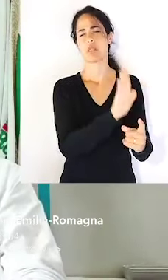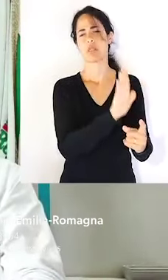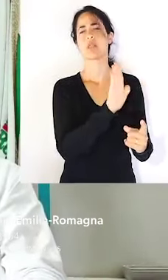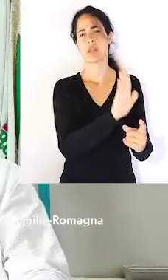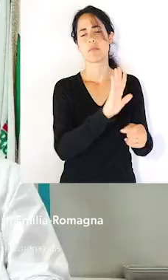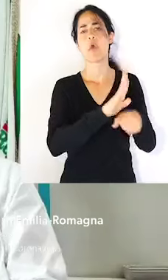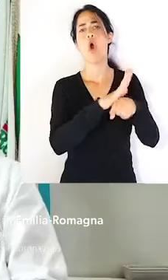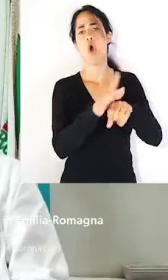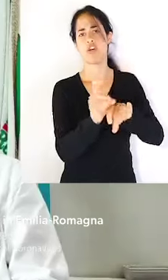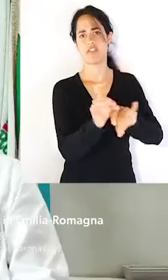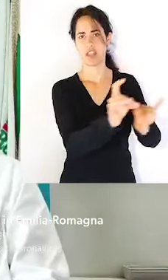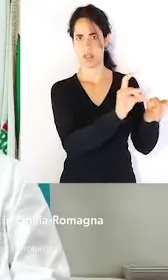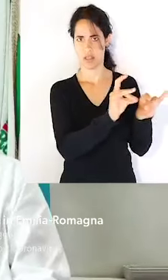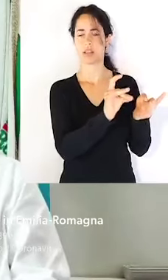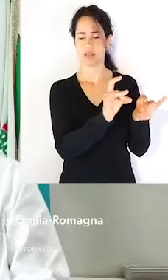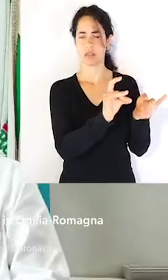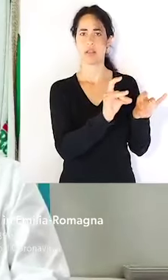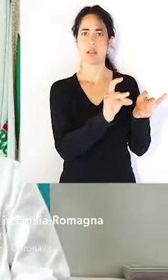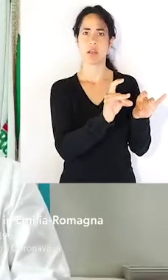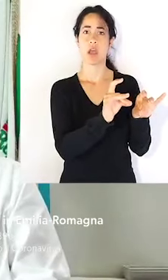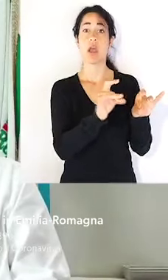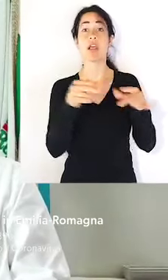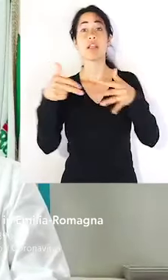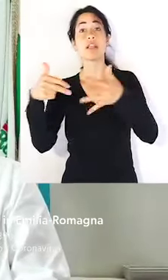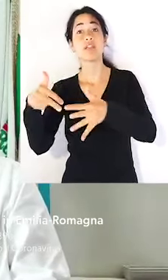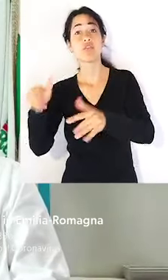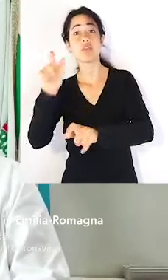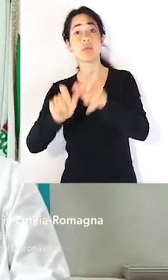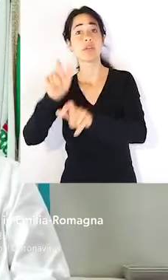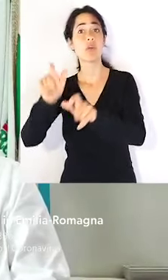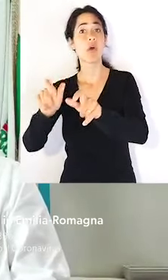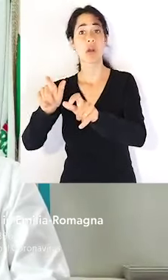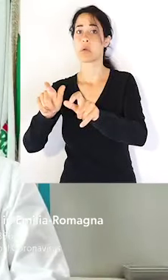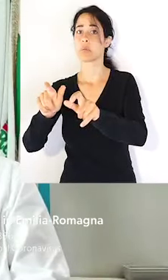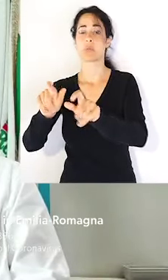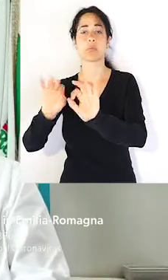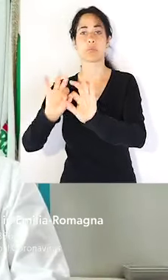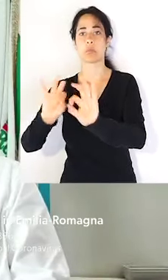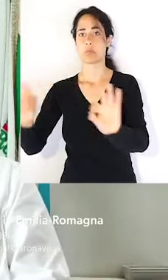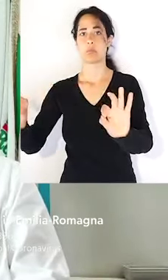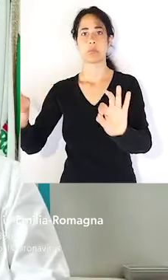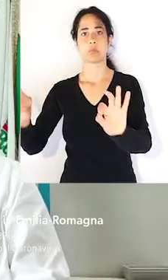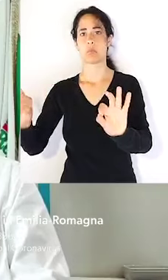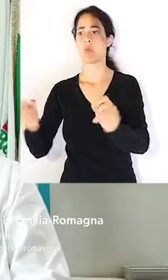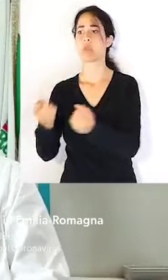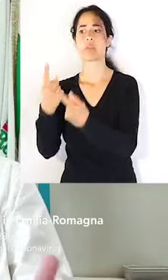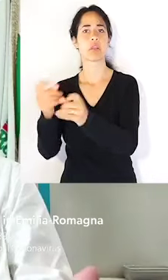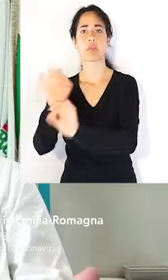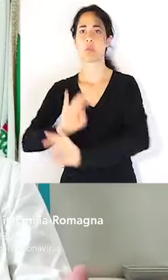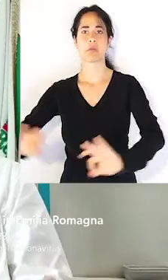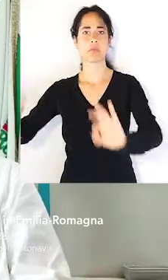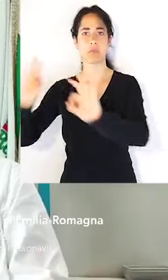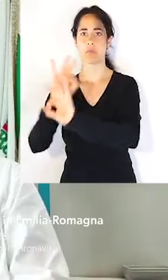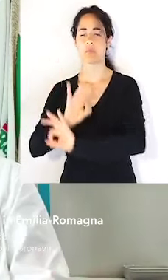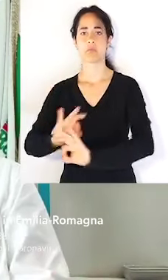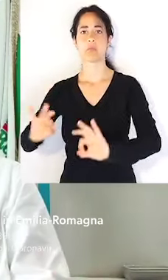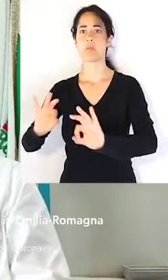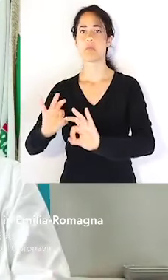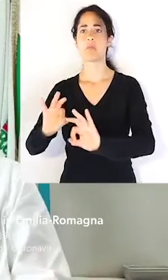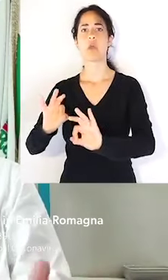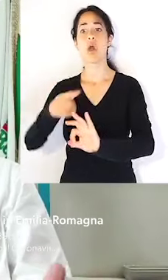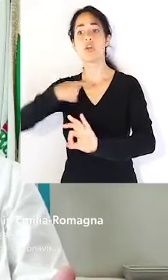tipico dall'infezione da Covid e 18 invece totalmente asintomatici,